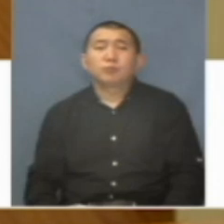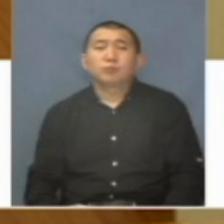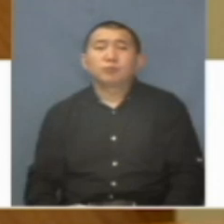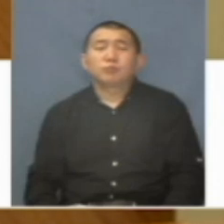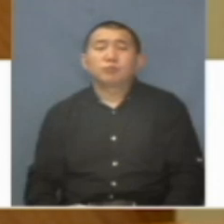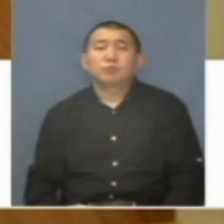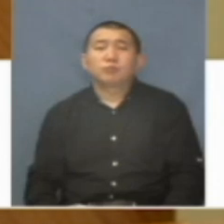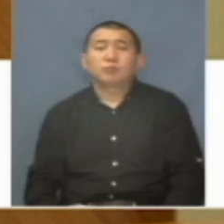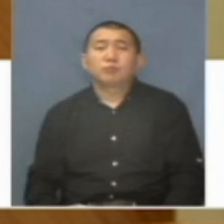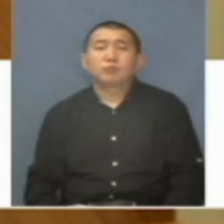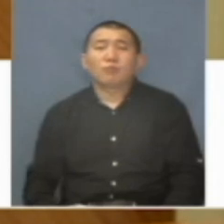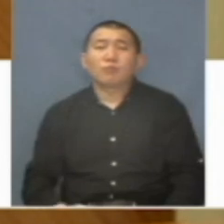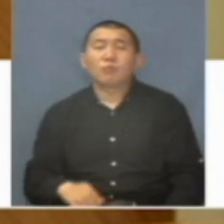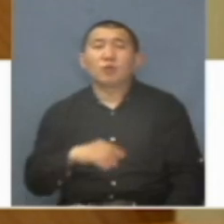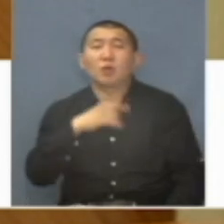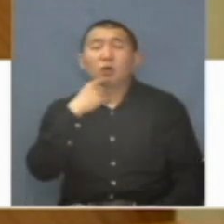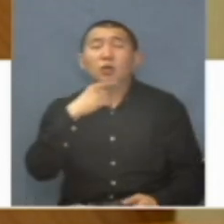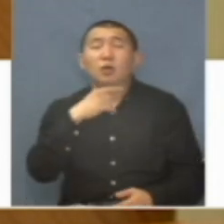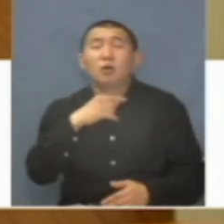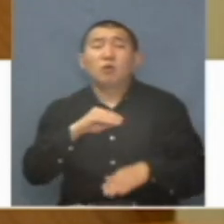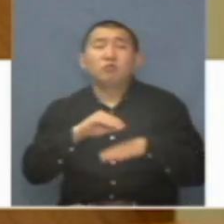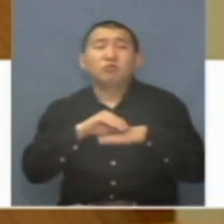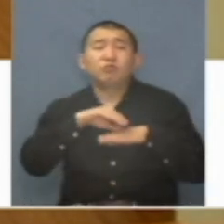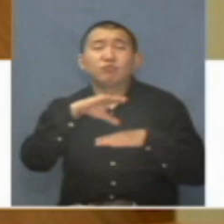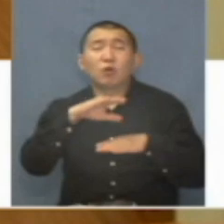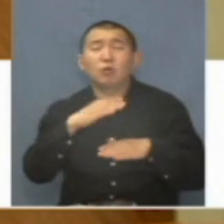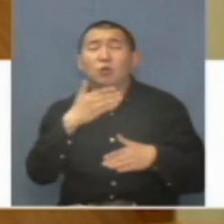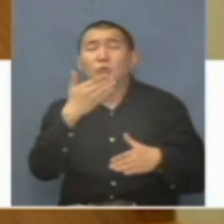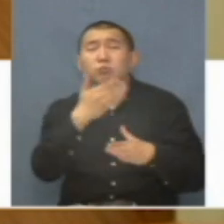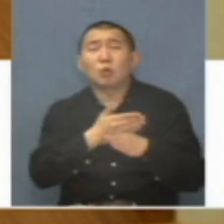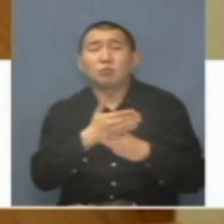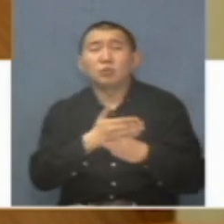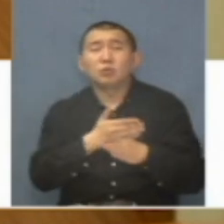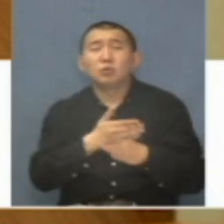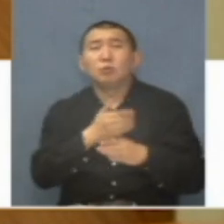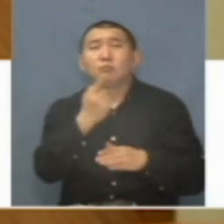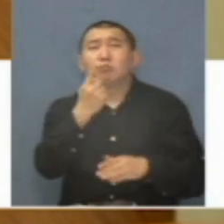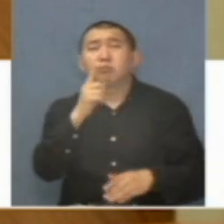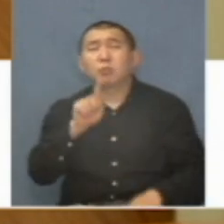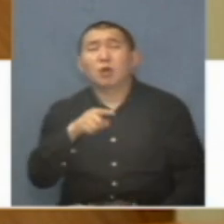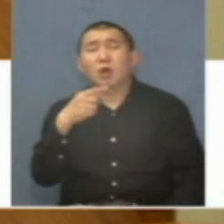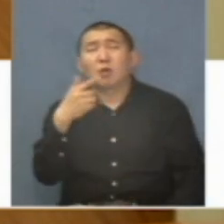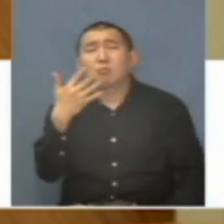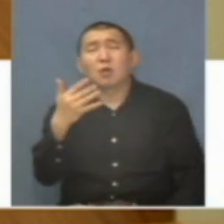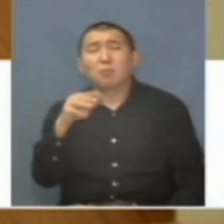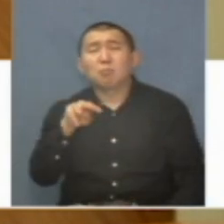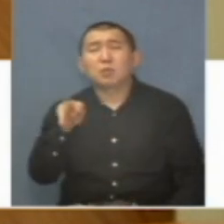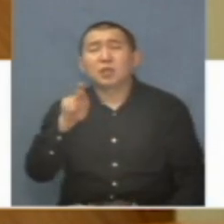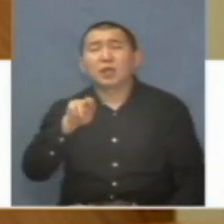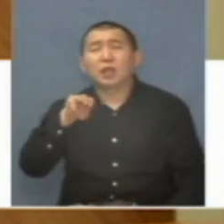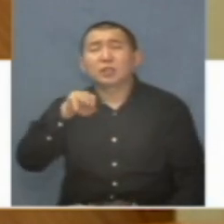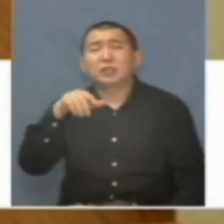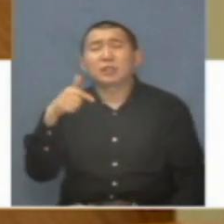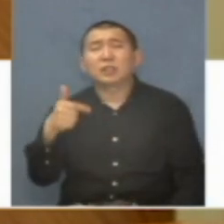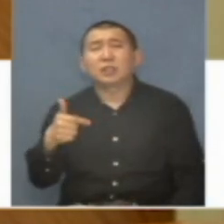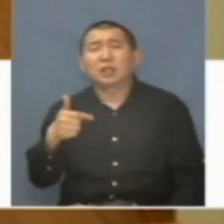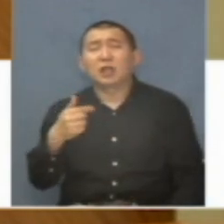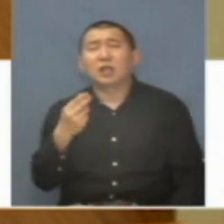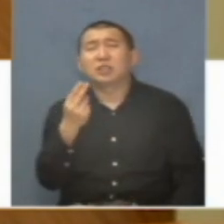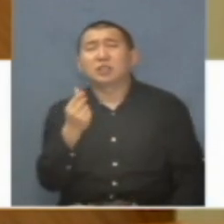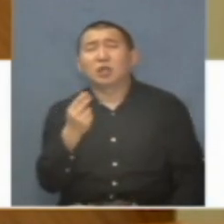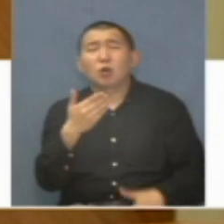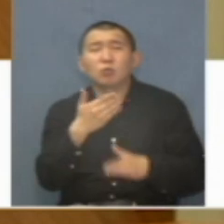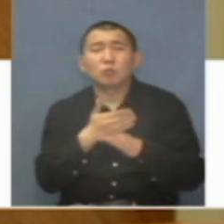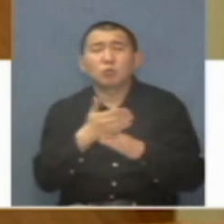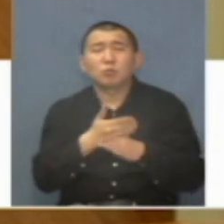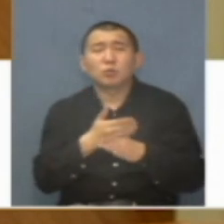корпоративтік қайырымдылық қорына 1,5 миллиард теңгеден астам қаражат бөледі. Кейбіреулер айтады, мүмкін